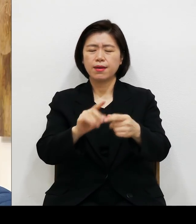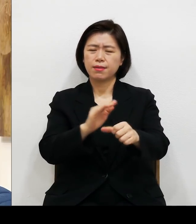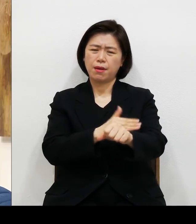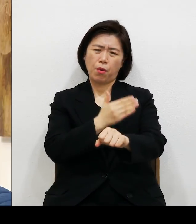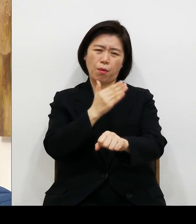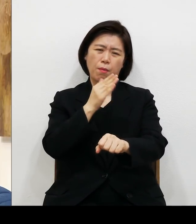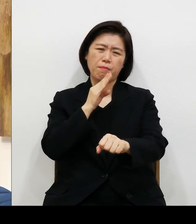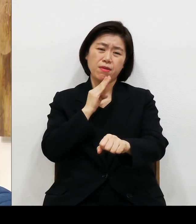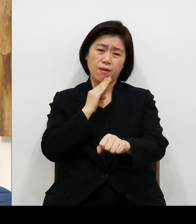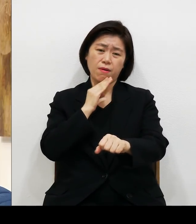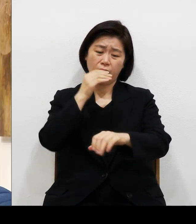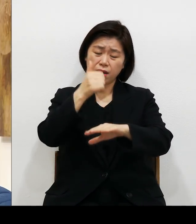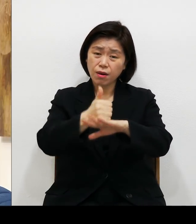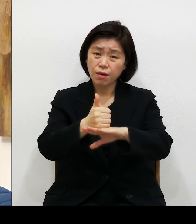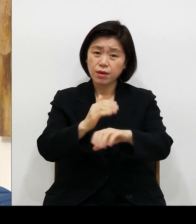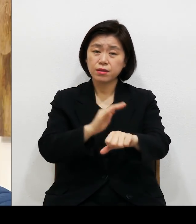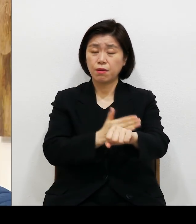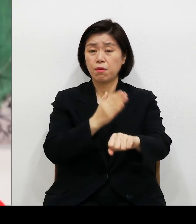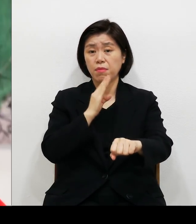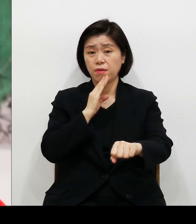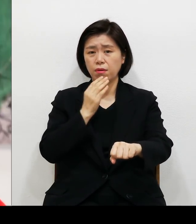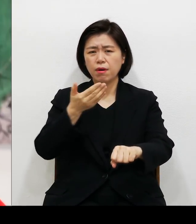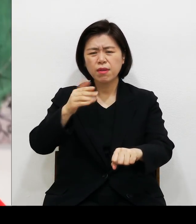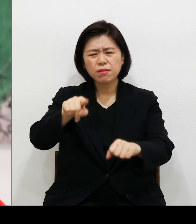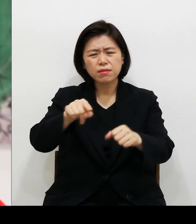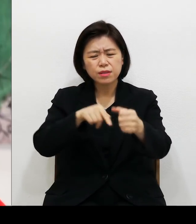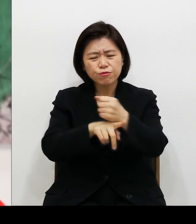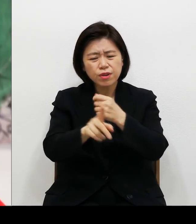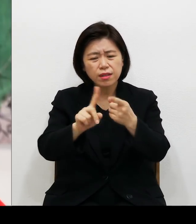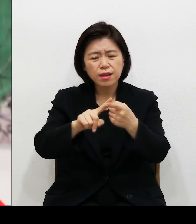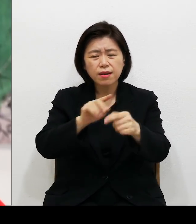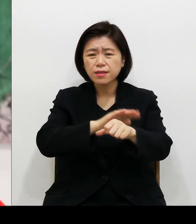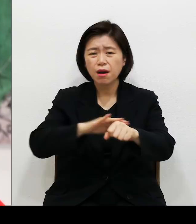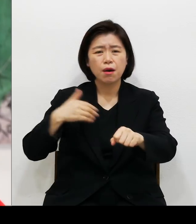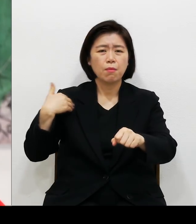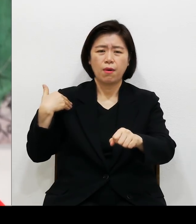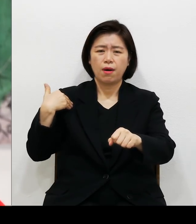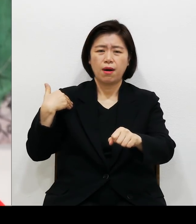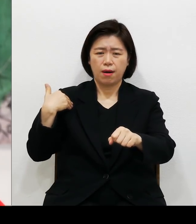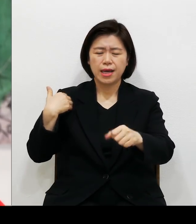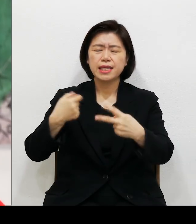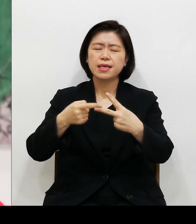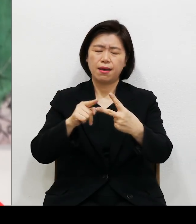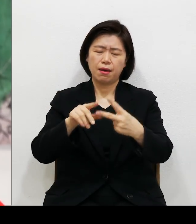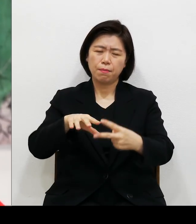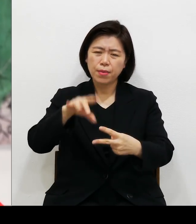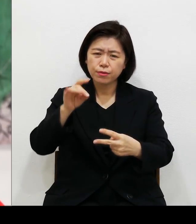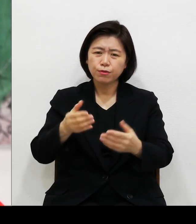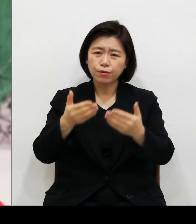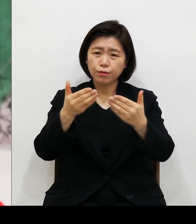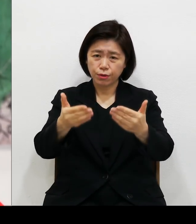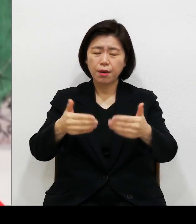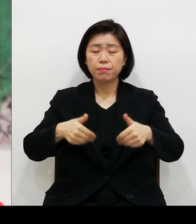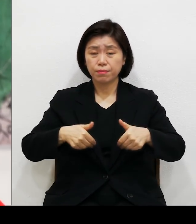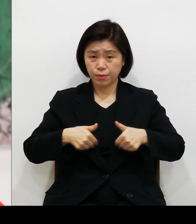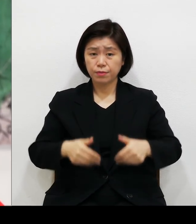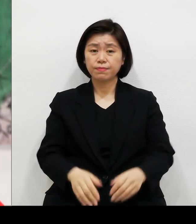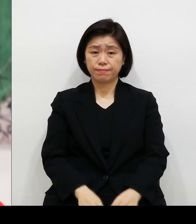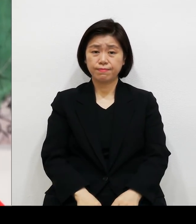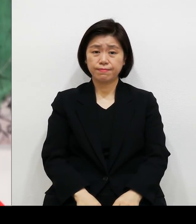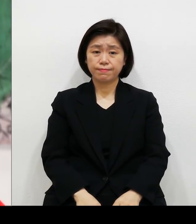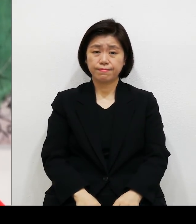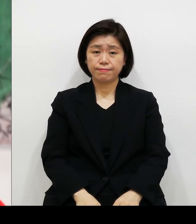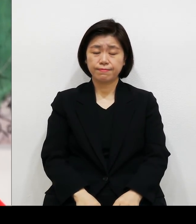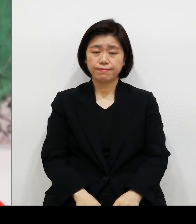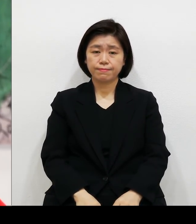그런데 마냥 비난보다는 그쵸 오죽했으면. 이해도 필요할 것 같아요. 그분들한테 그